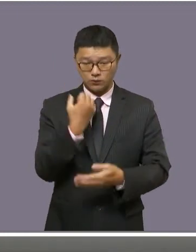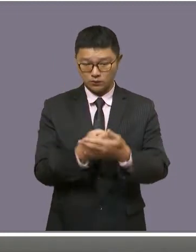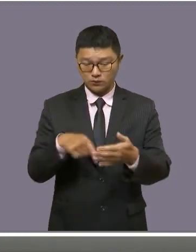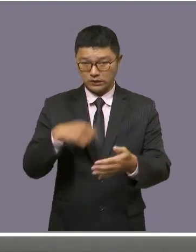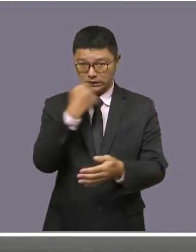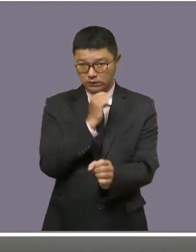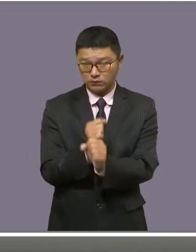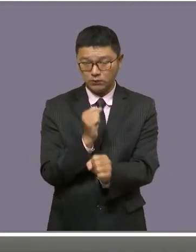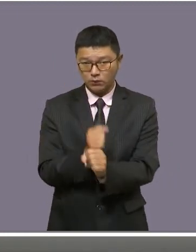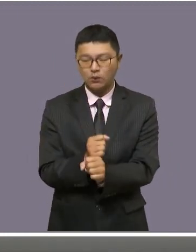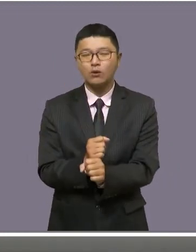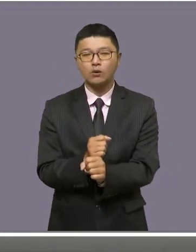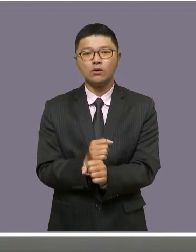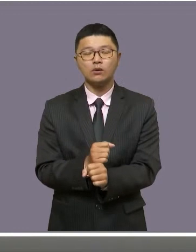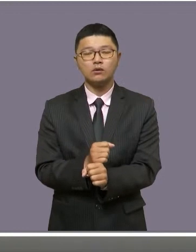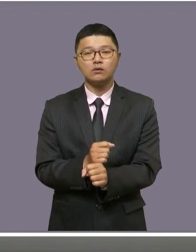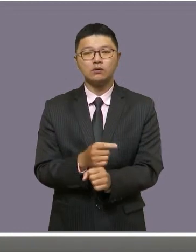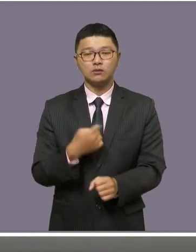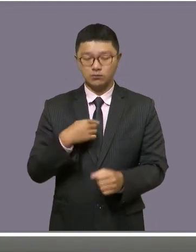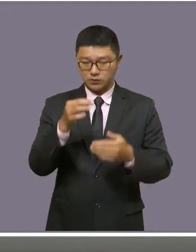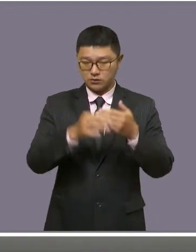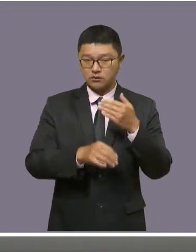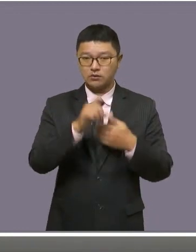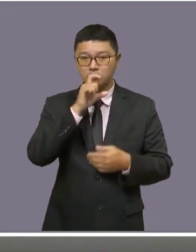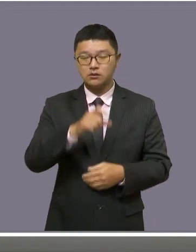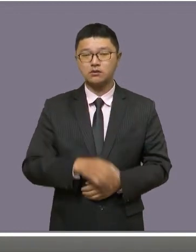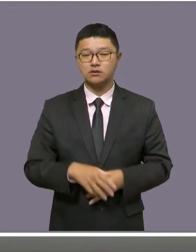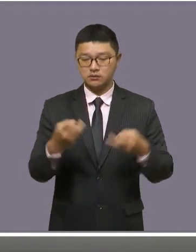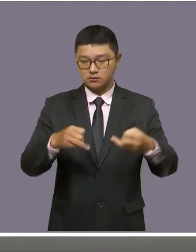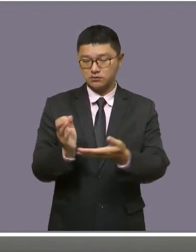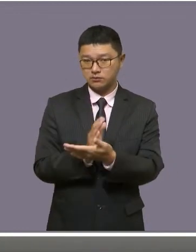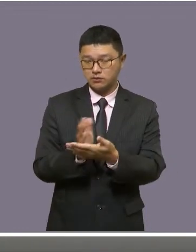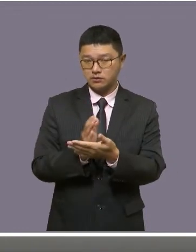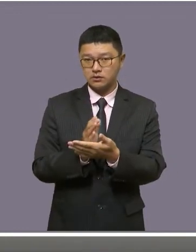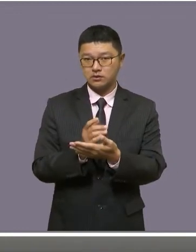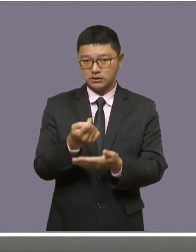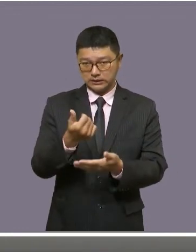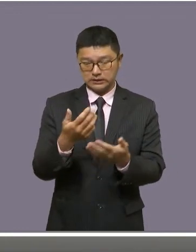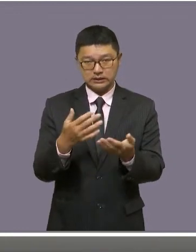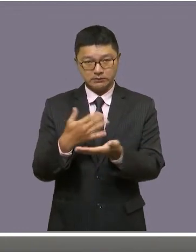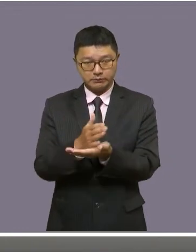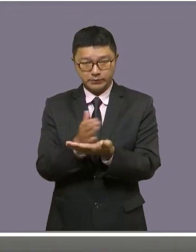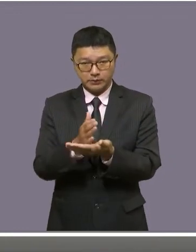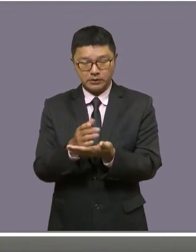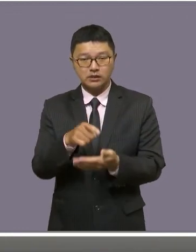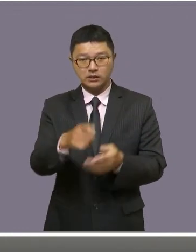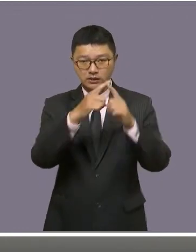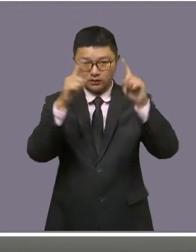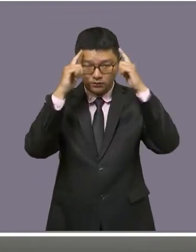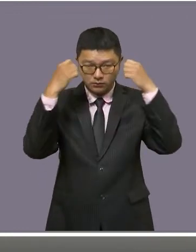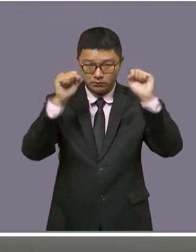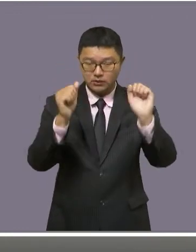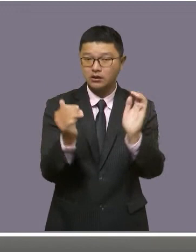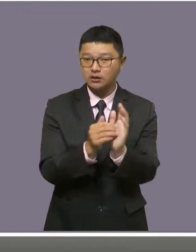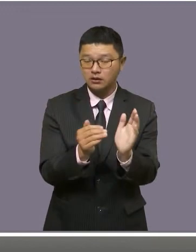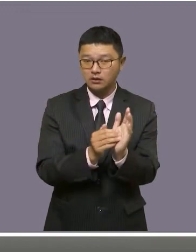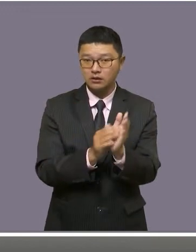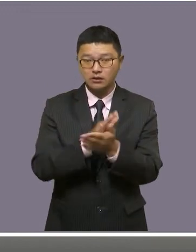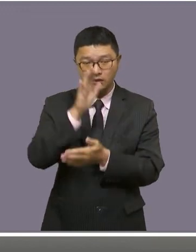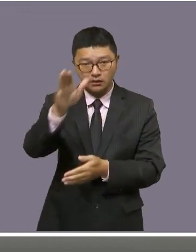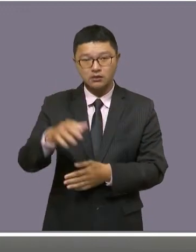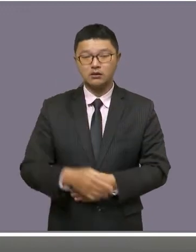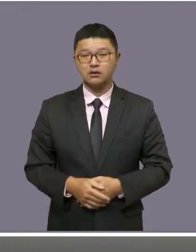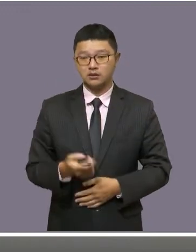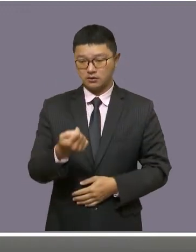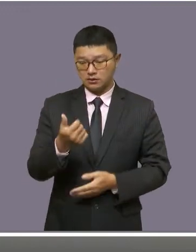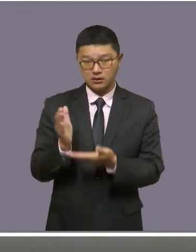湾工作。在台湾工作，我们的制度叫评点制，那所有的侨生同学他们大学毕业之后可以透过评点